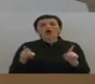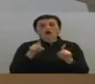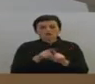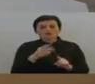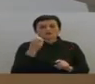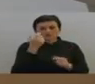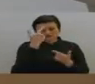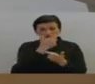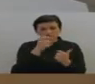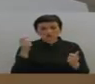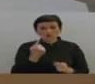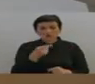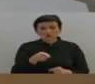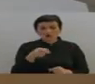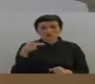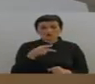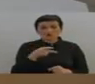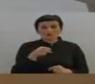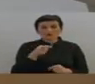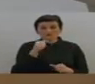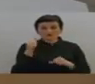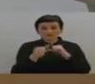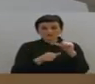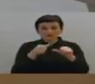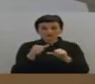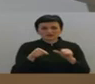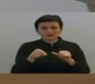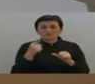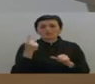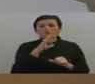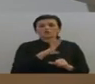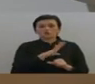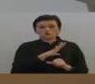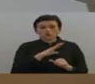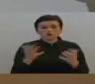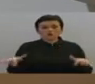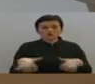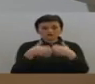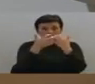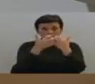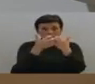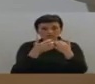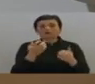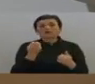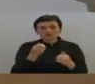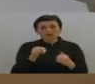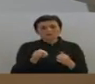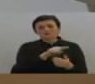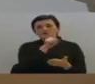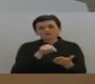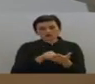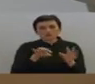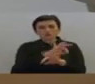პირველი წლიდან, სადაც სულ იყო 14 ერთეული სპეციალიზირებული ტექნიკა მობილიზებული, ამ დროისთვის აღნიშნულ საკითხს ამ პროექტს